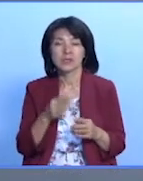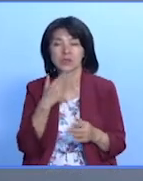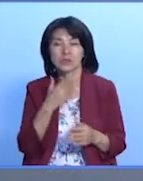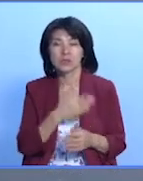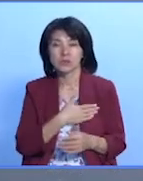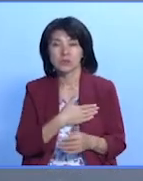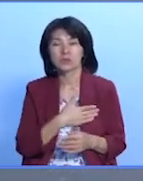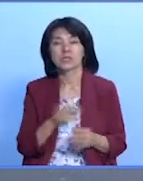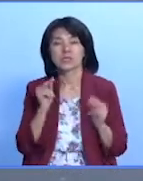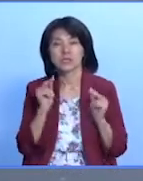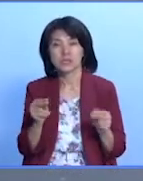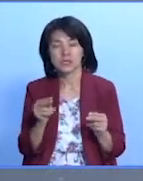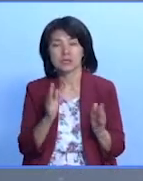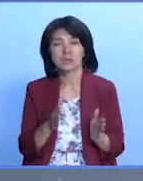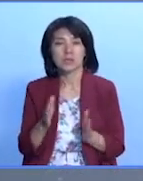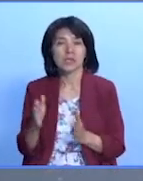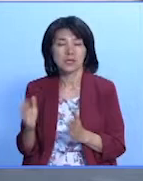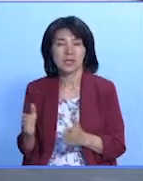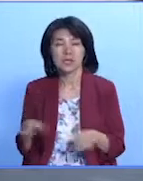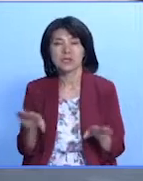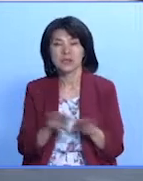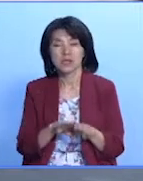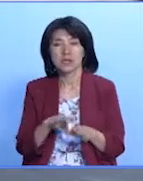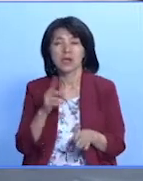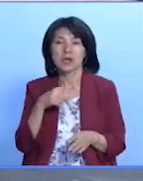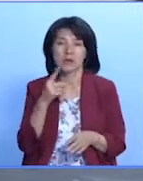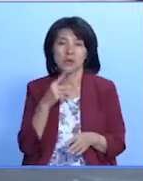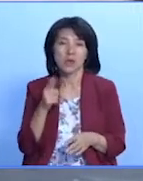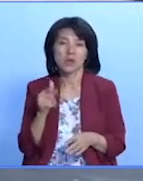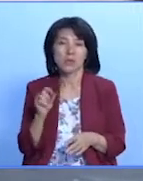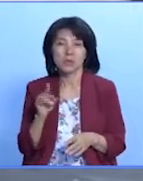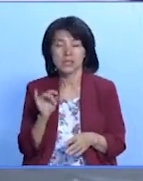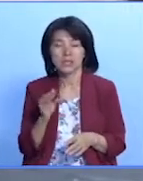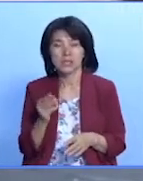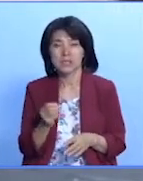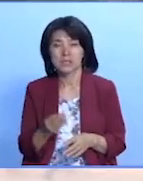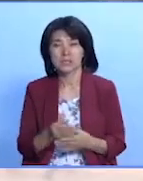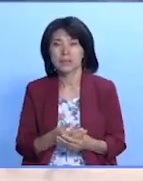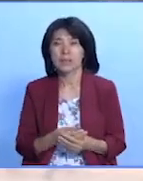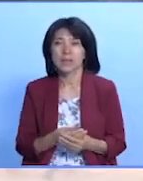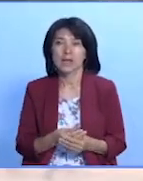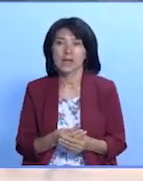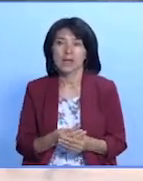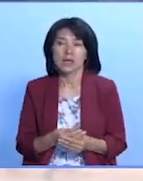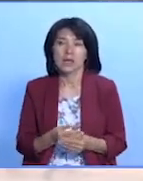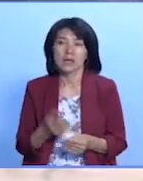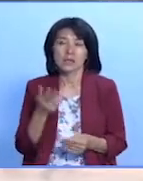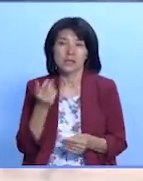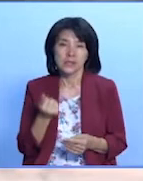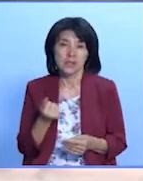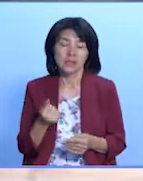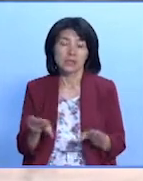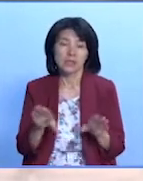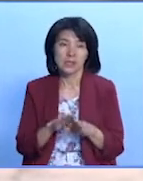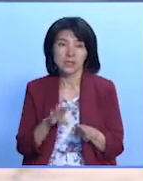трудолюбивая, честная и порядочная. Так отзываются о Гульбаршин Хасеновне ее руководство. Конечно, ее отличали именно такие